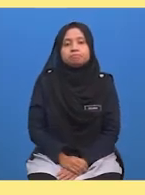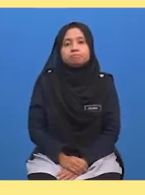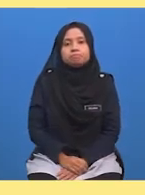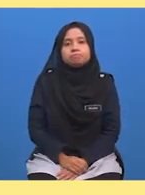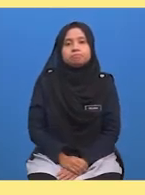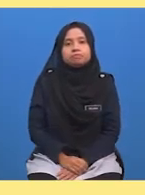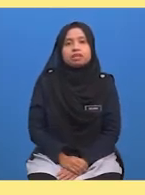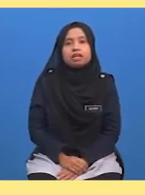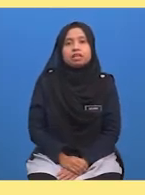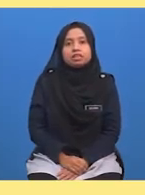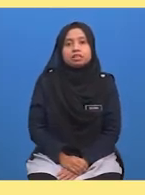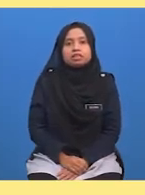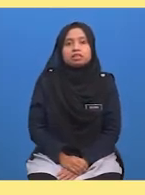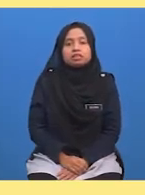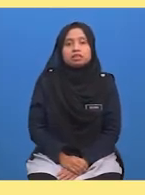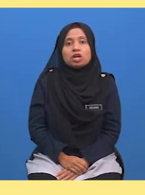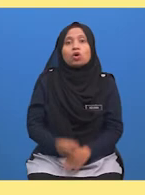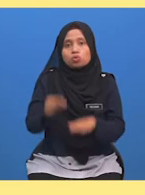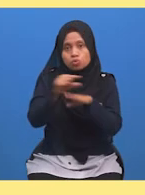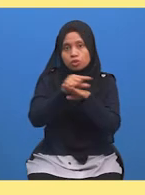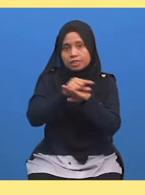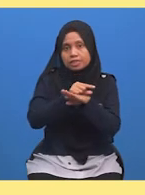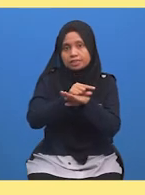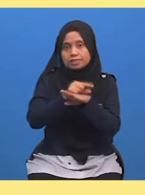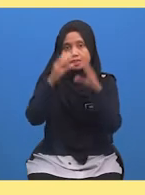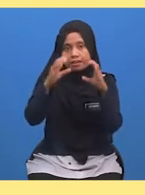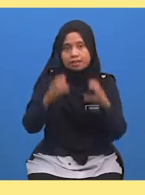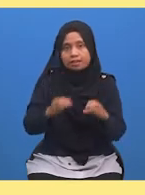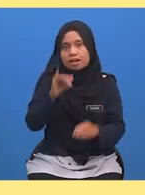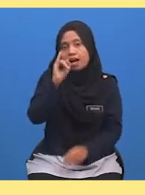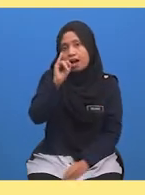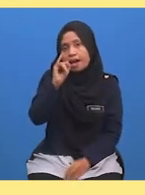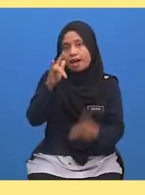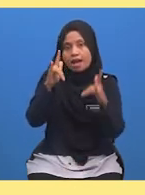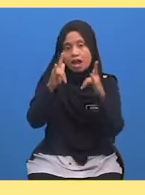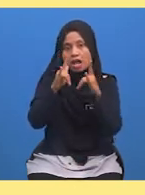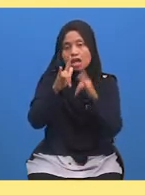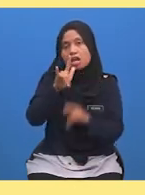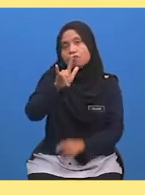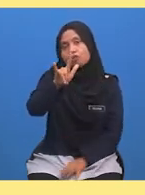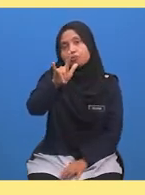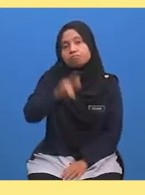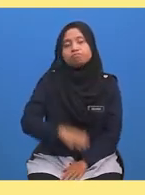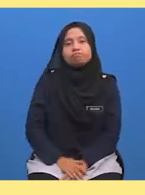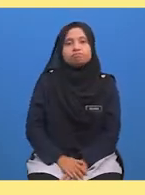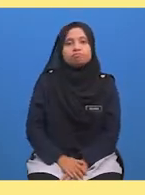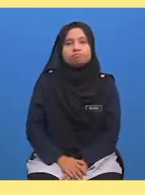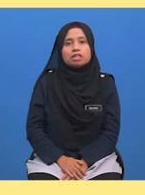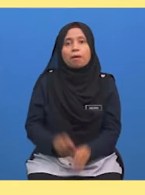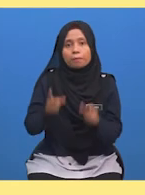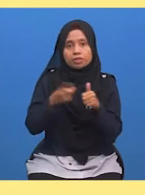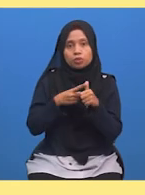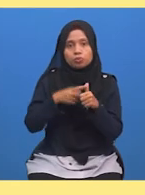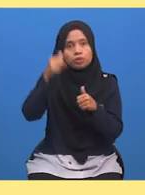Tips dari cikgu ialah gunakan kaedah I love you. Yang pertama,